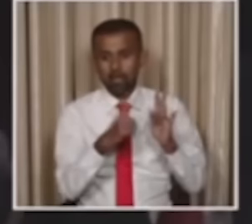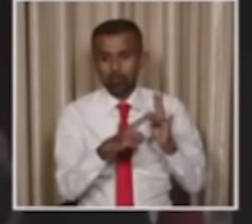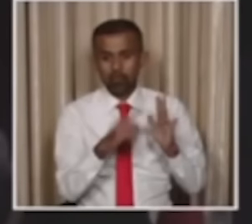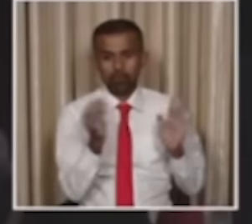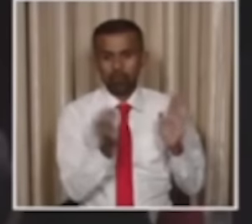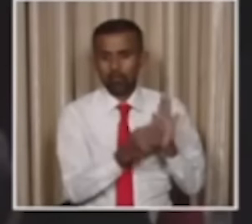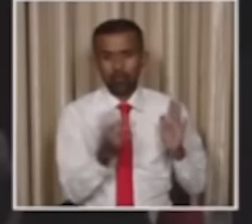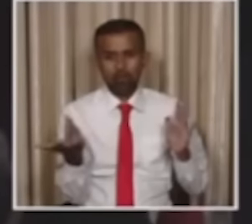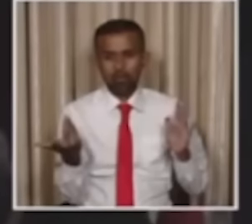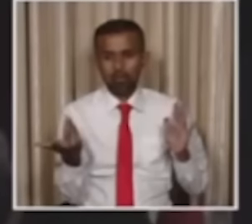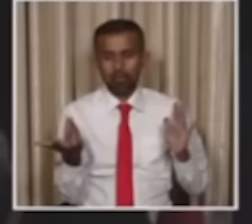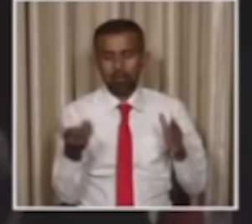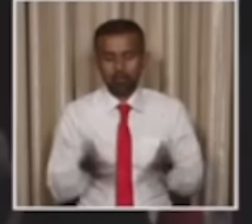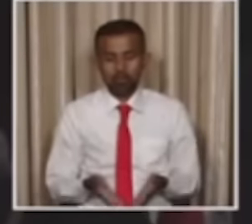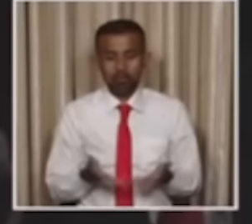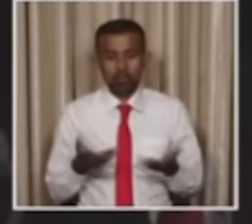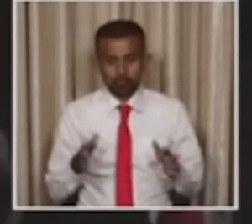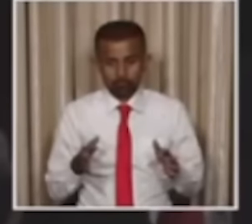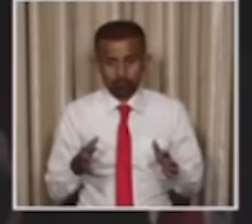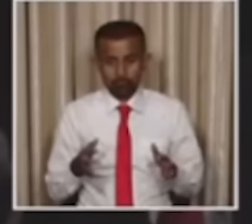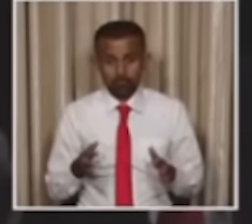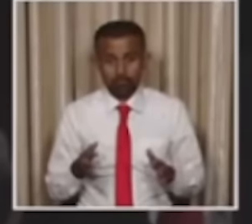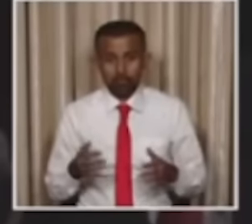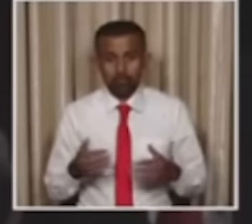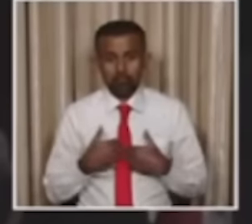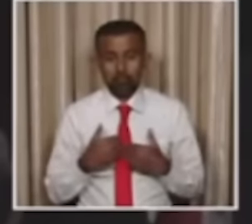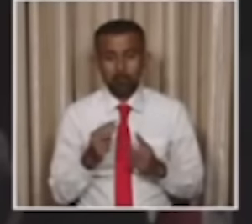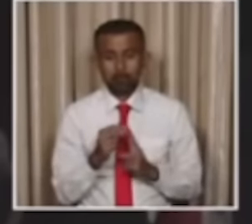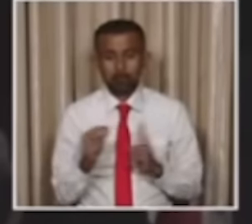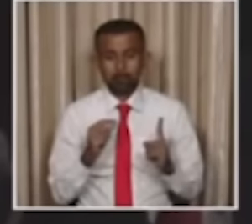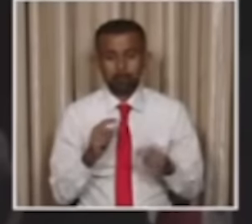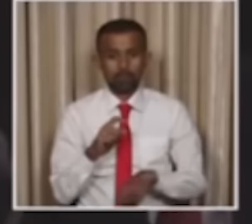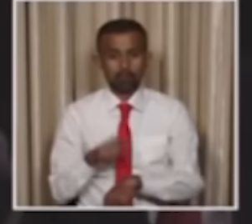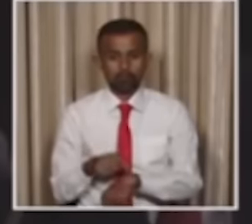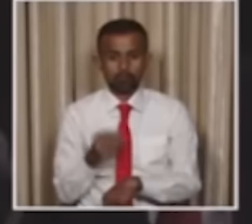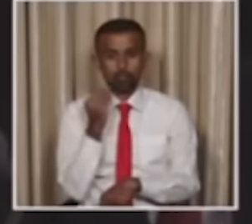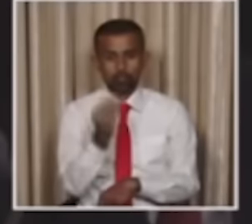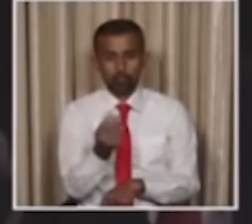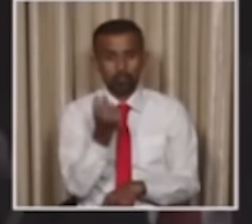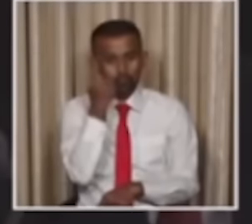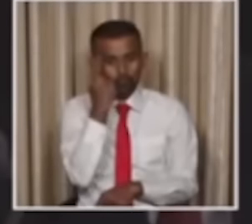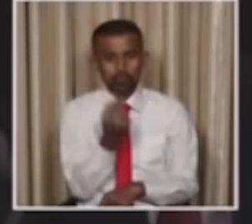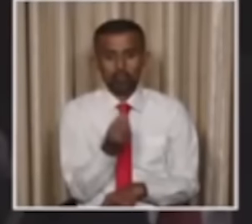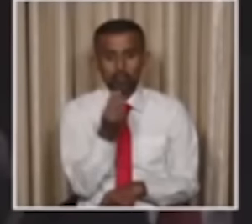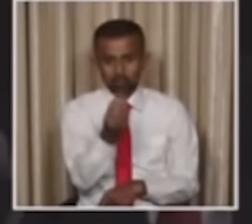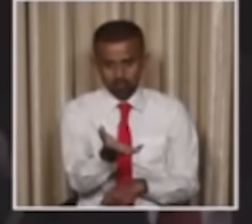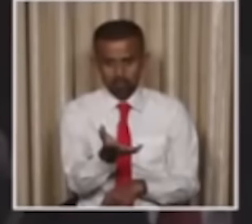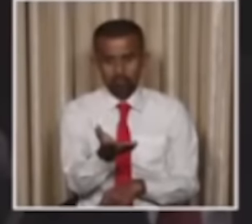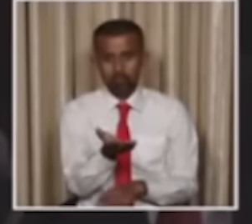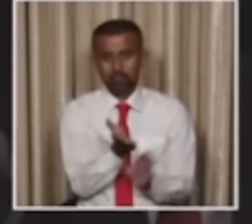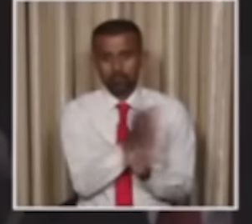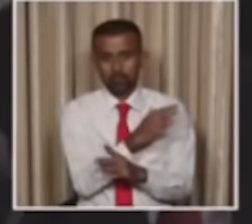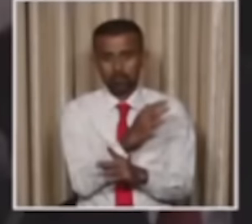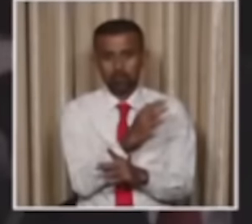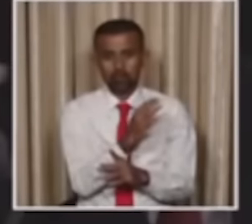ඉතින් හැබැයි මෙතන සිද්ධ වුණේ මේ මම මන්ත්‍රීවරුන්ට අවස්ථාව දීලා තිබ්බ ඔවුන්ගේ යෝජනා ඉදිරිපත් කරන්න කියලා ගරු හිටපු